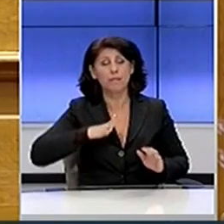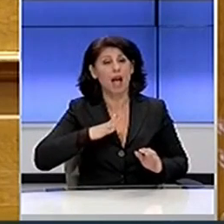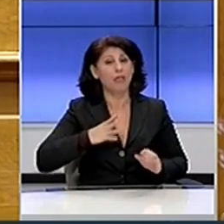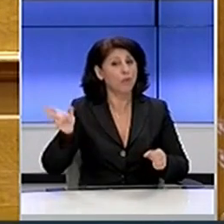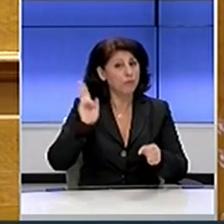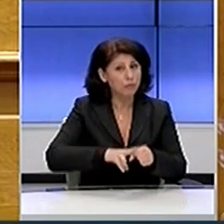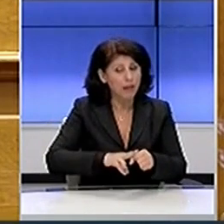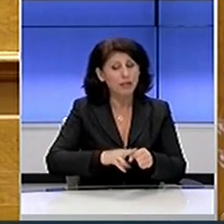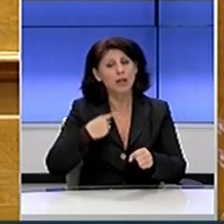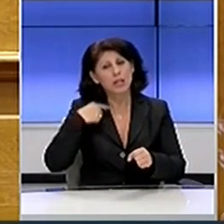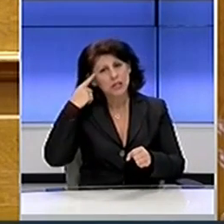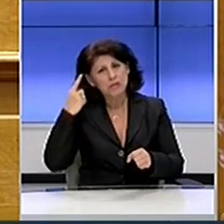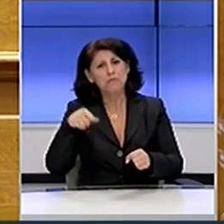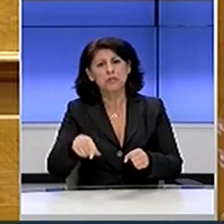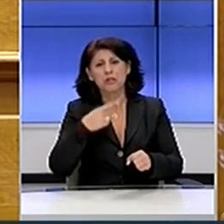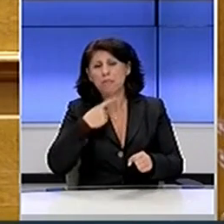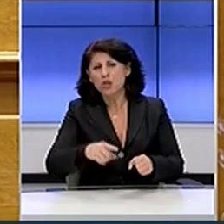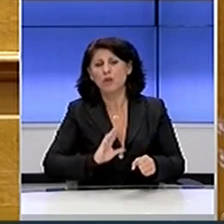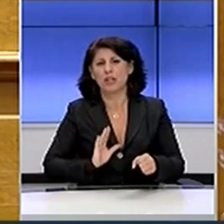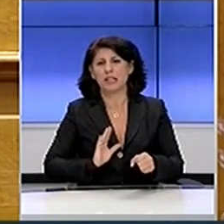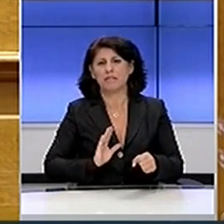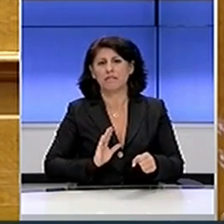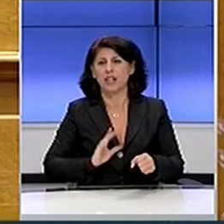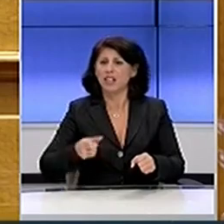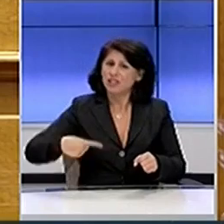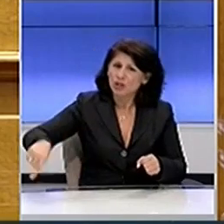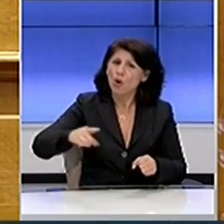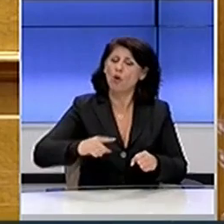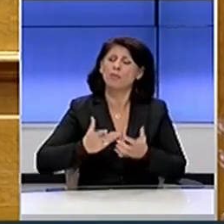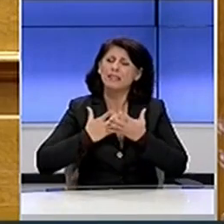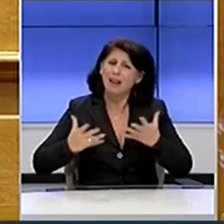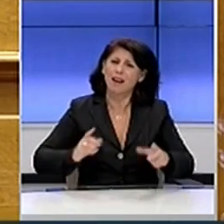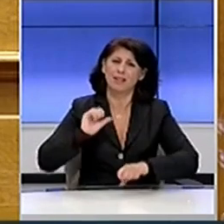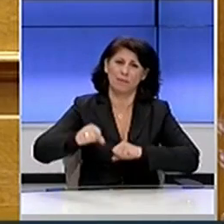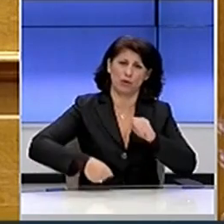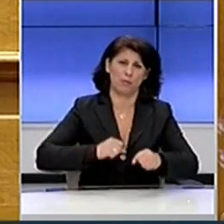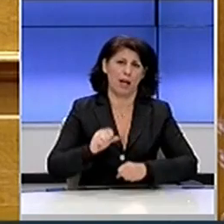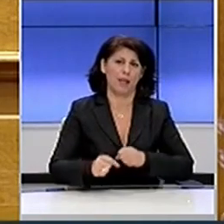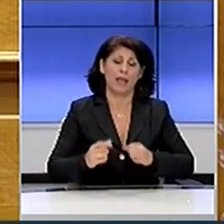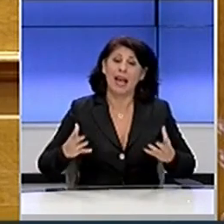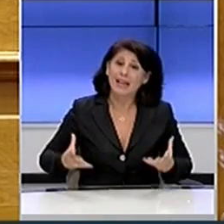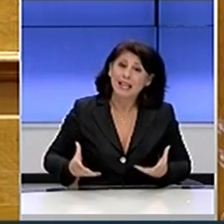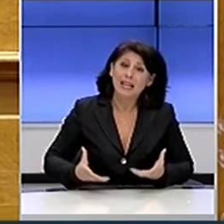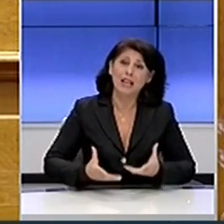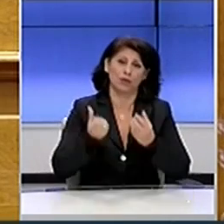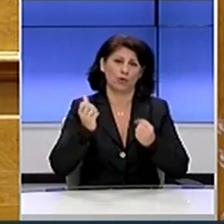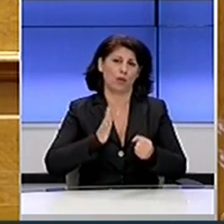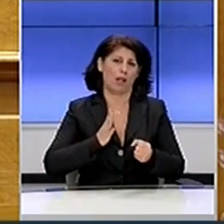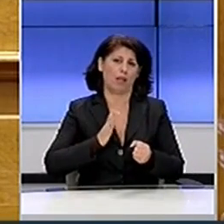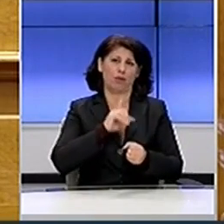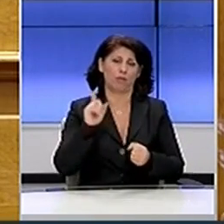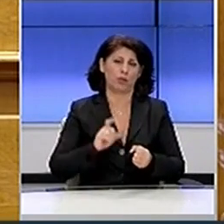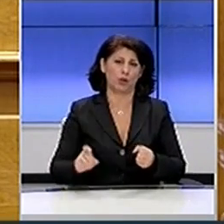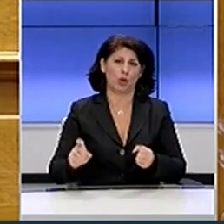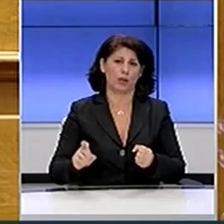τους και νομίζω ότι είναι και μια προσβολή σε όλους όσοι δίνουν μια τεράστια προσπάθεια να σώσουν ανθρώπινες